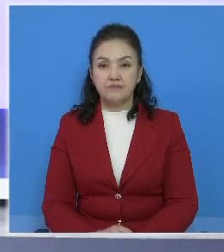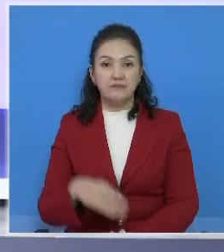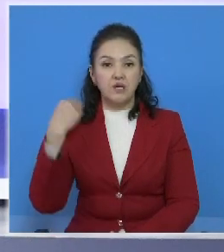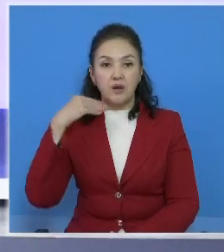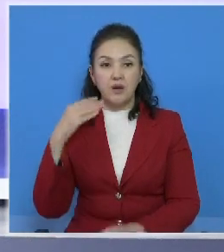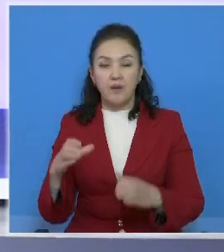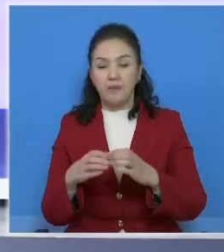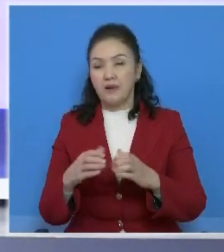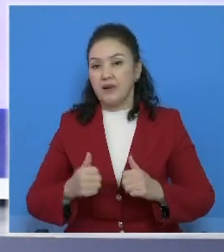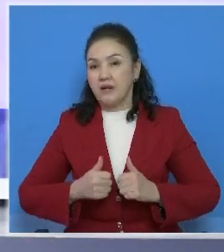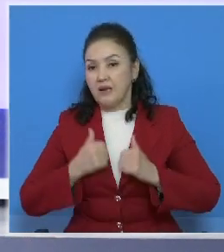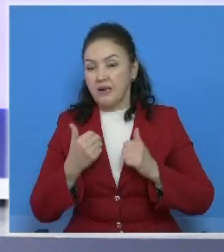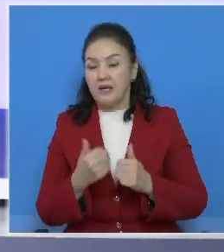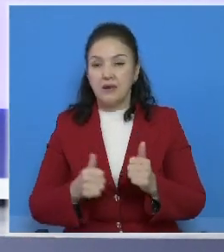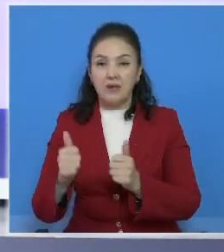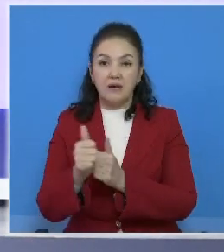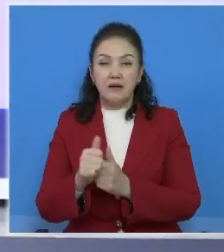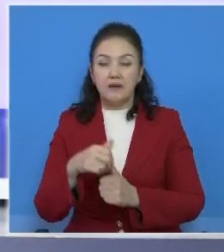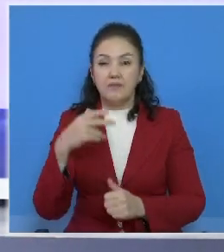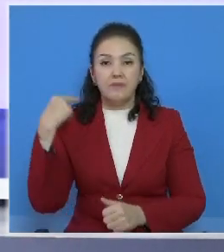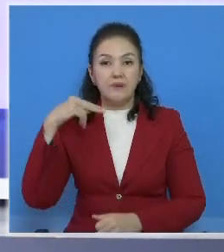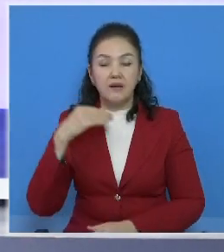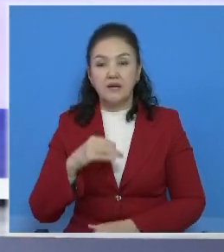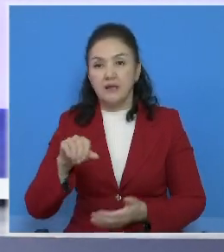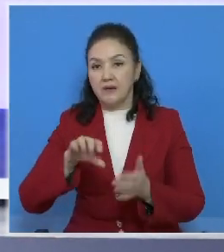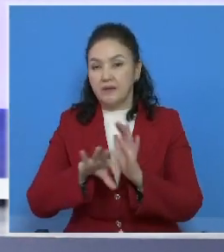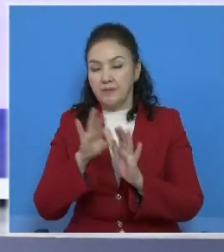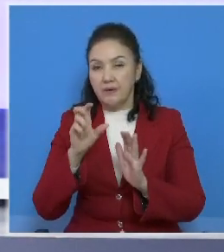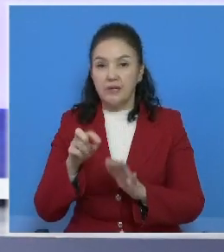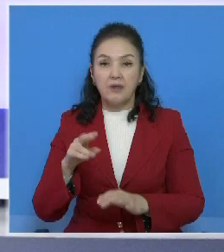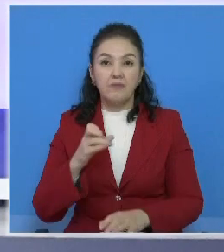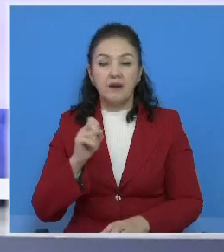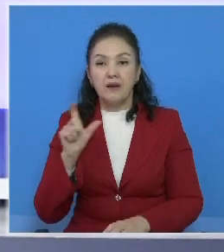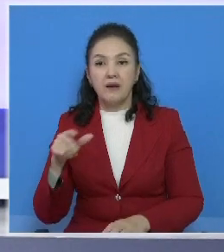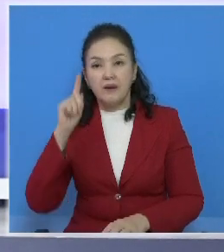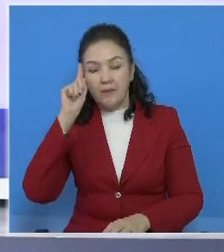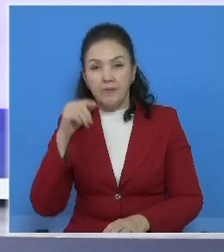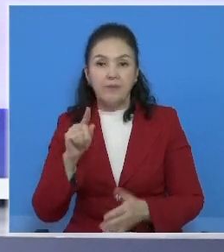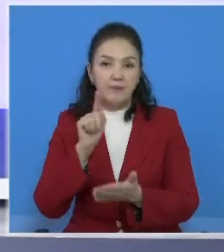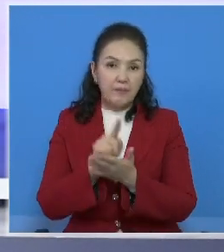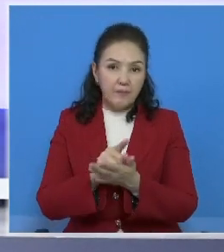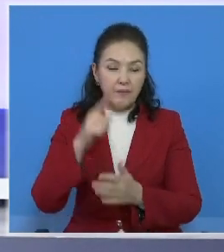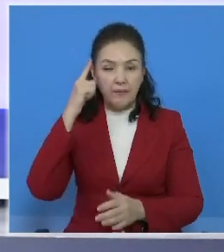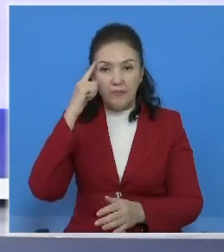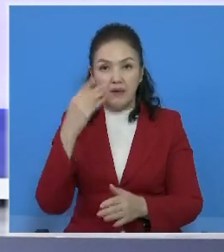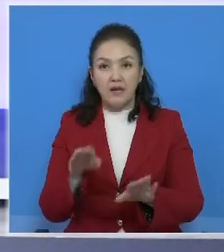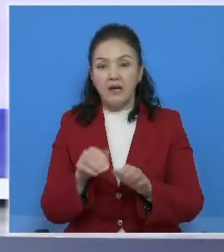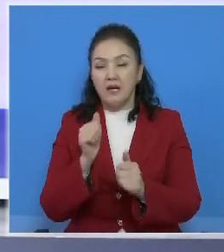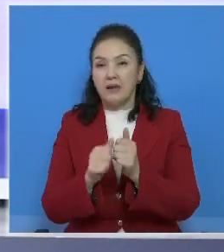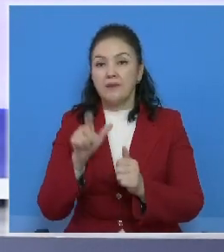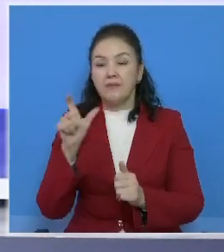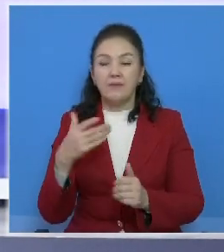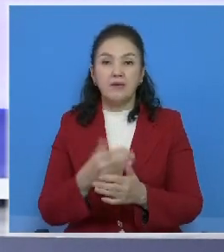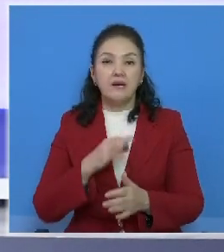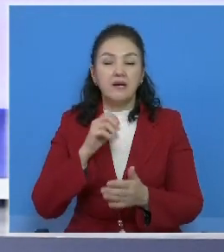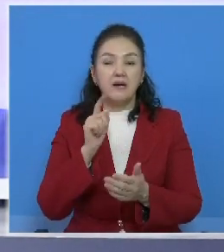Тобиле қоғам қайраткерлері алдағы президент сайлауына бір ауыздан қасып, азаматтық позициямызды білдіруге міндеттіміз деп есептейді. Әр адам